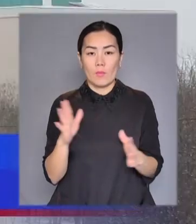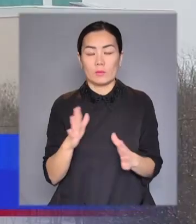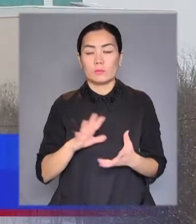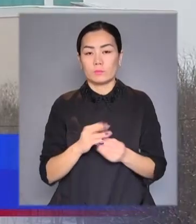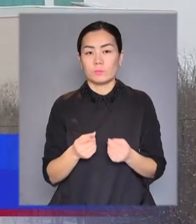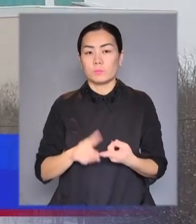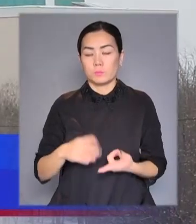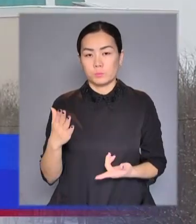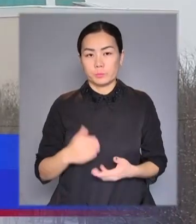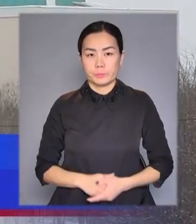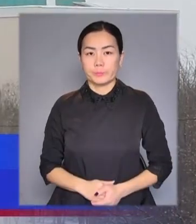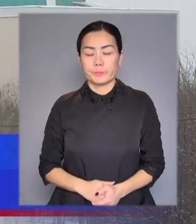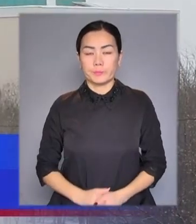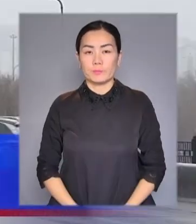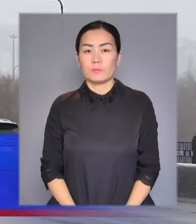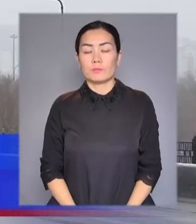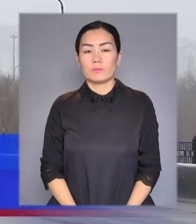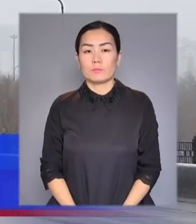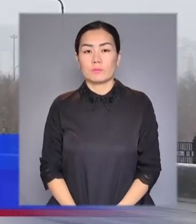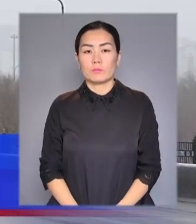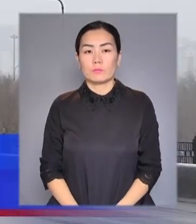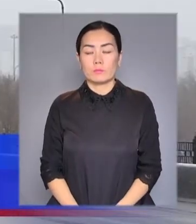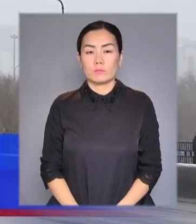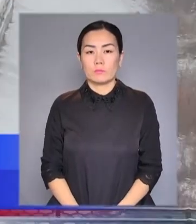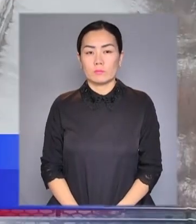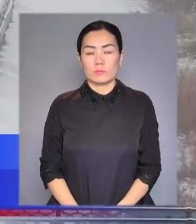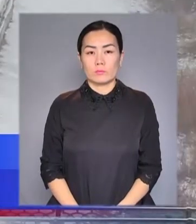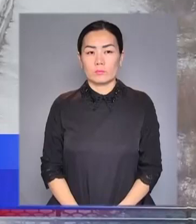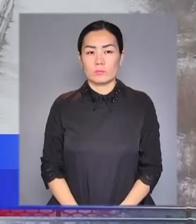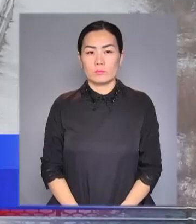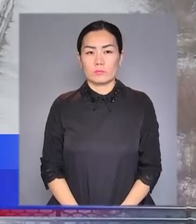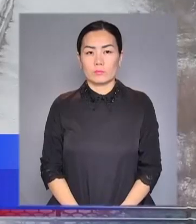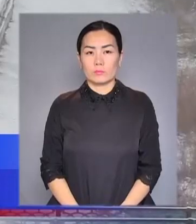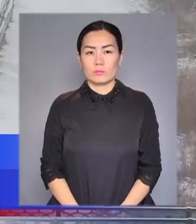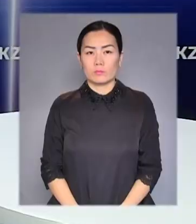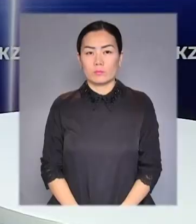массасы әсер етуде. Кауһар Нұрлыбекқызы, Қуаныш Бекбергенұлы, жаңалық қызметі.